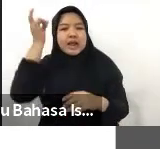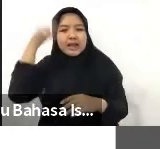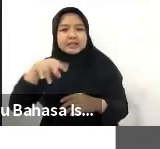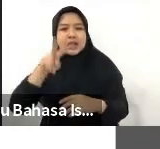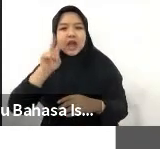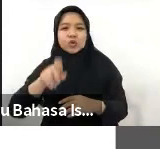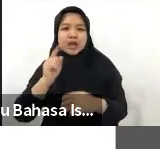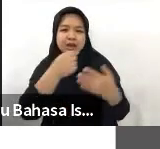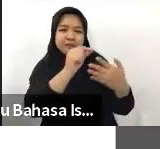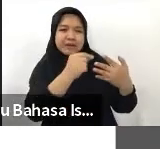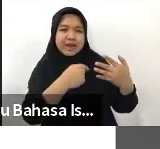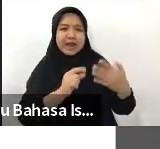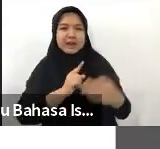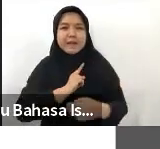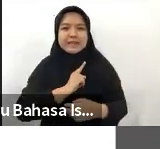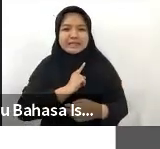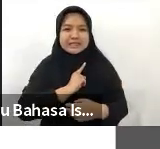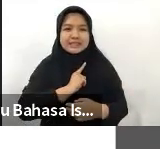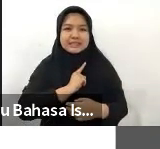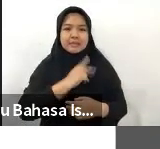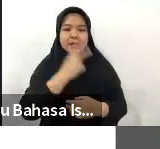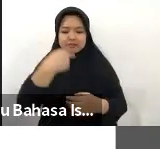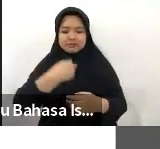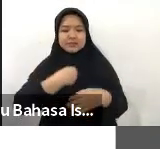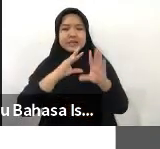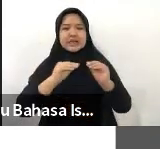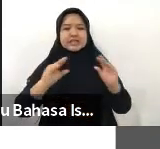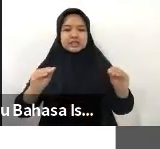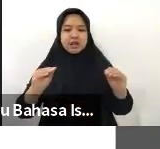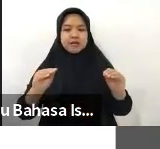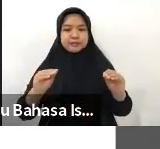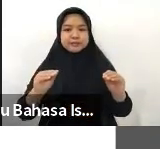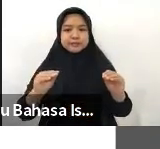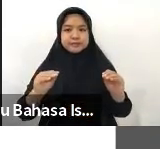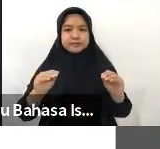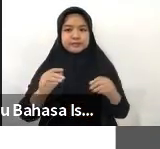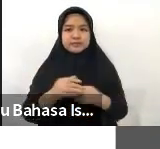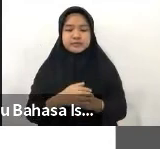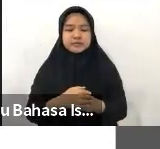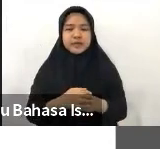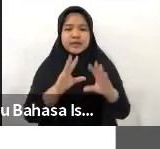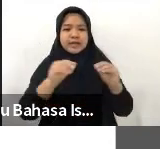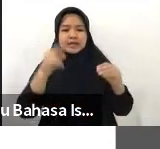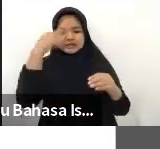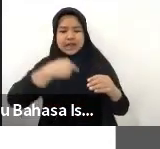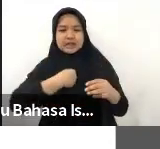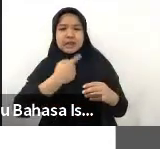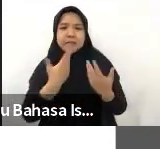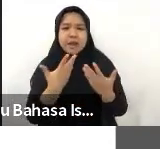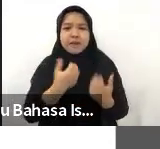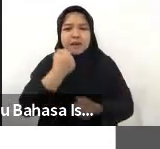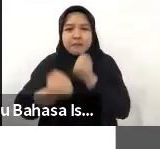penilaian mandiri atas kinerjanya. Jadi kinerja dia di dalam